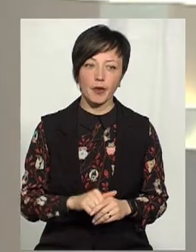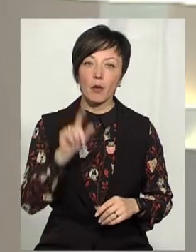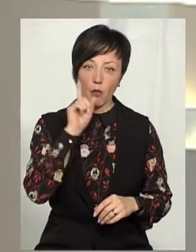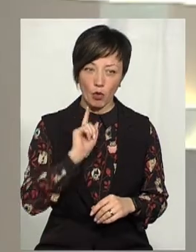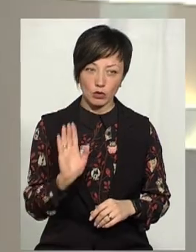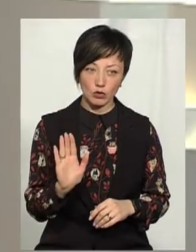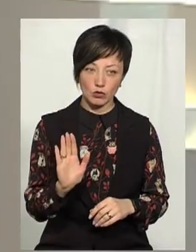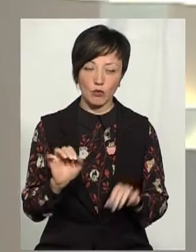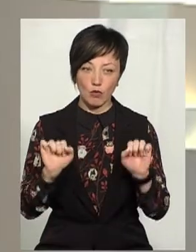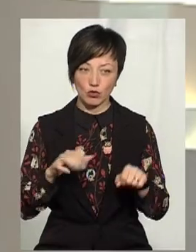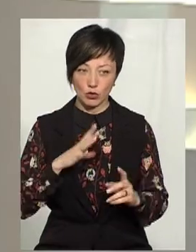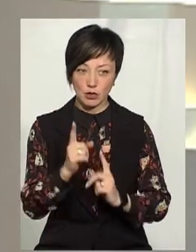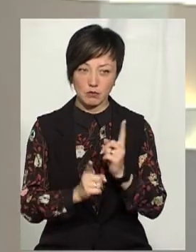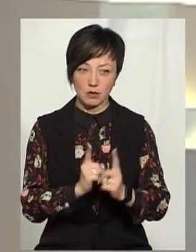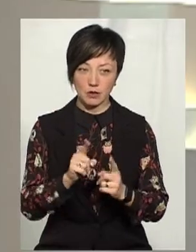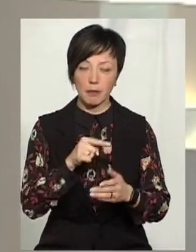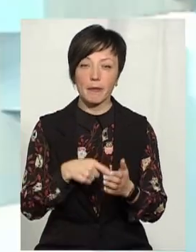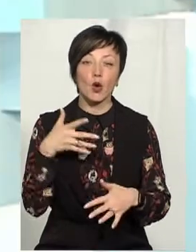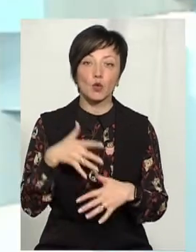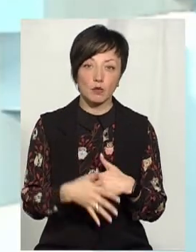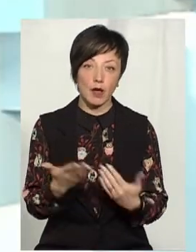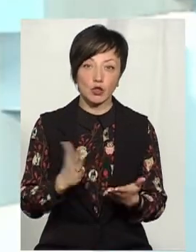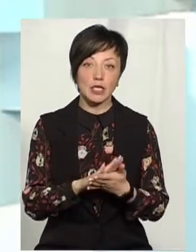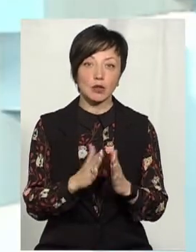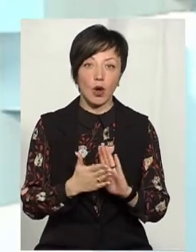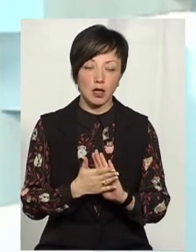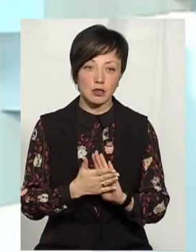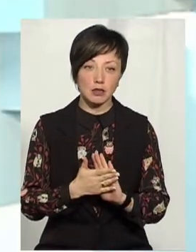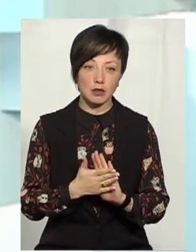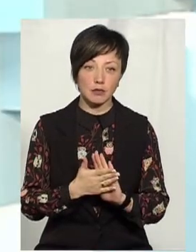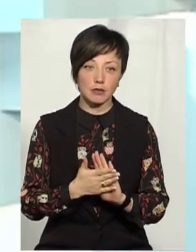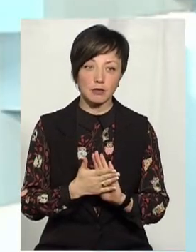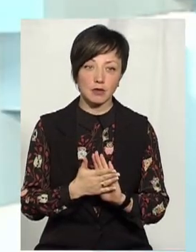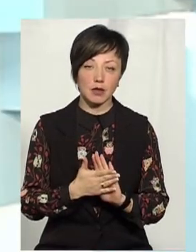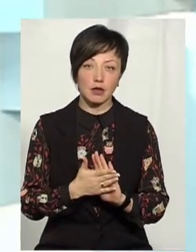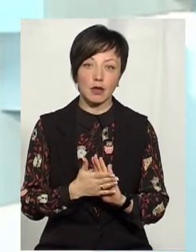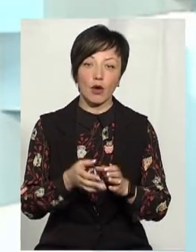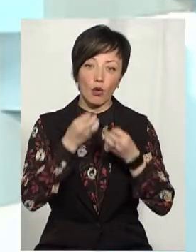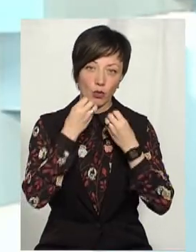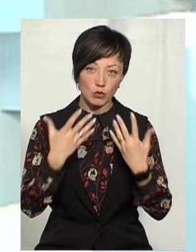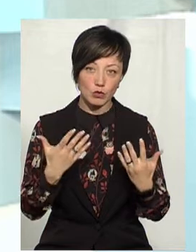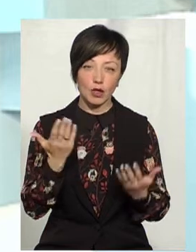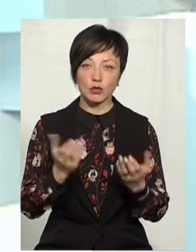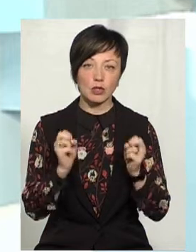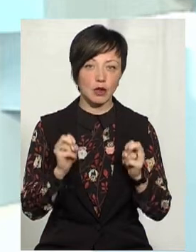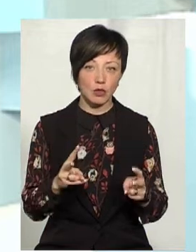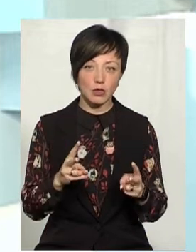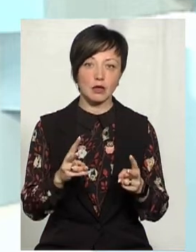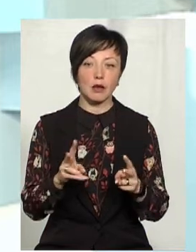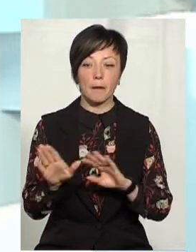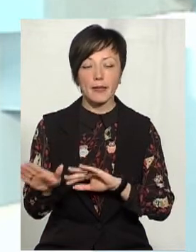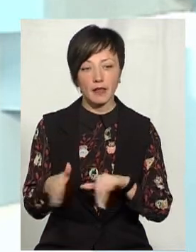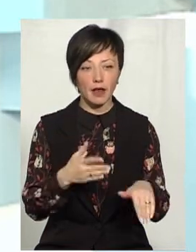Поки що, так? Поки що. Можуть бути ще якісь... Ну, ми розуміємо, що якщо ситуація буде сприятливою, якщо загроза